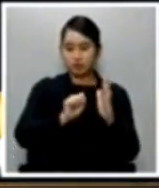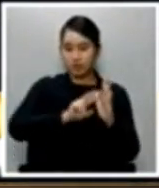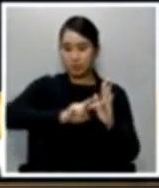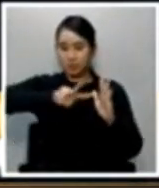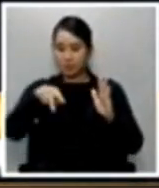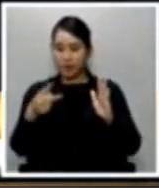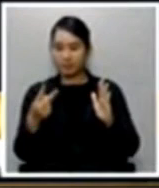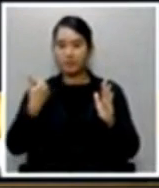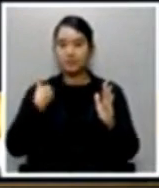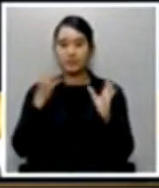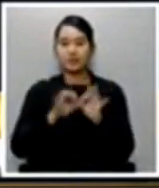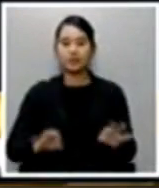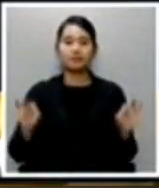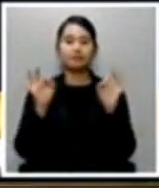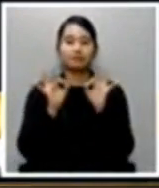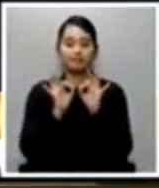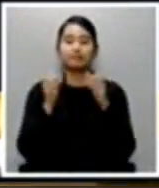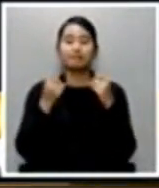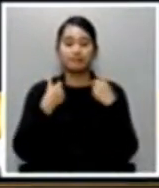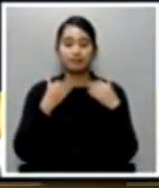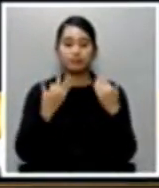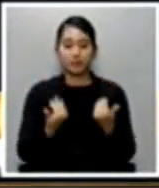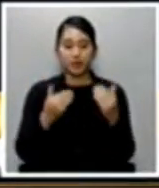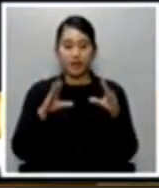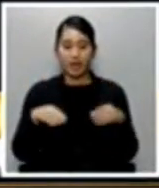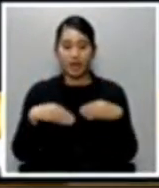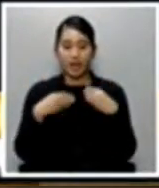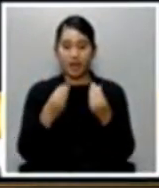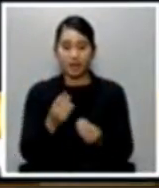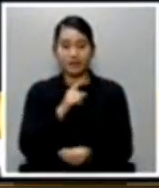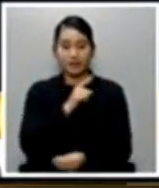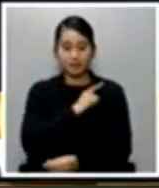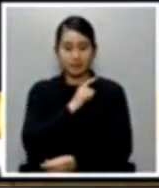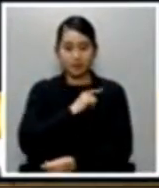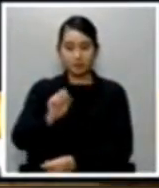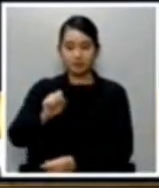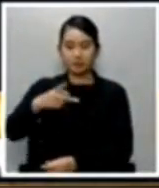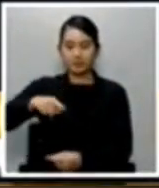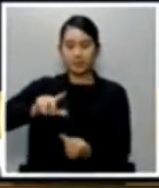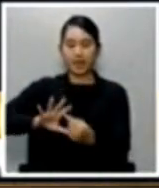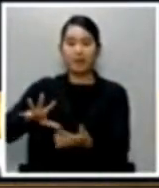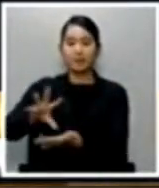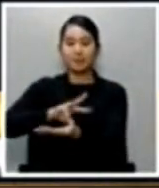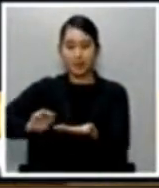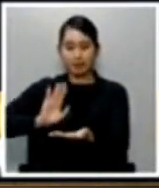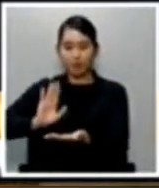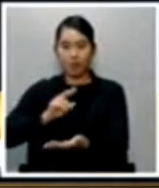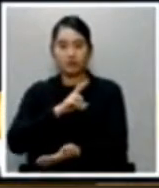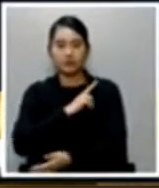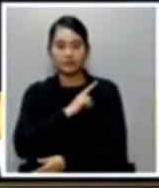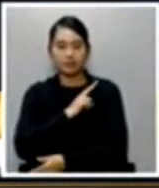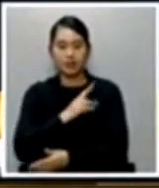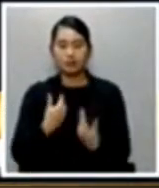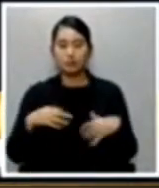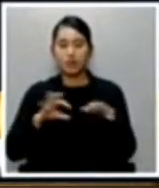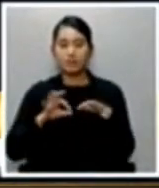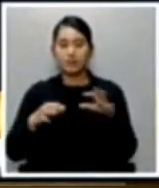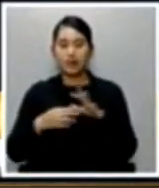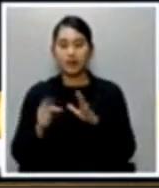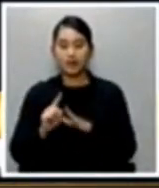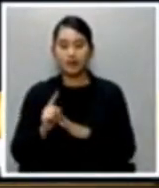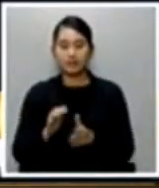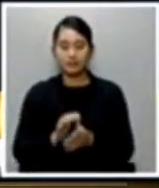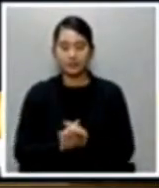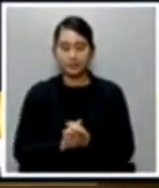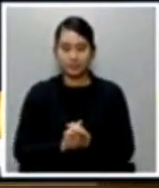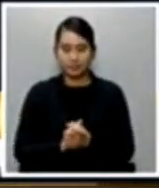ำคัญอย่างยิ่งยวดตรงนี้เราได้มอบให้ทางสภามหาลัยเป็นคนพิจารณาเรื่องนี้เองนะครับโดยที่ไม่ต้องมาเข้ามาผ่